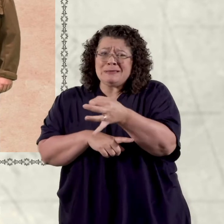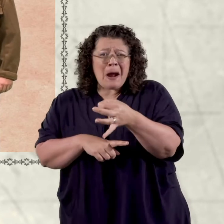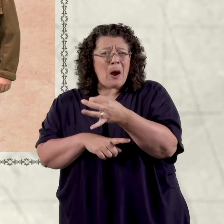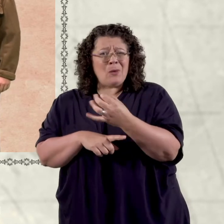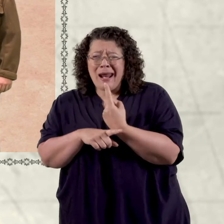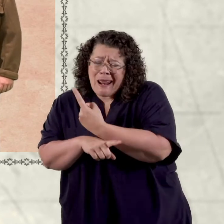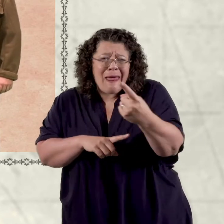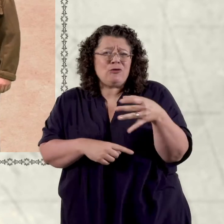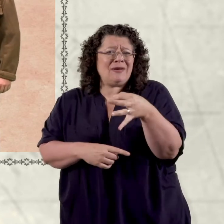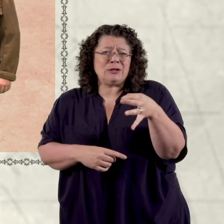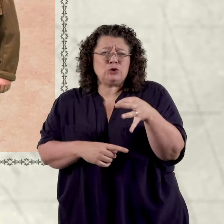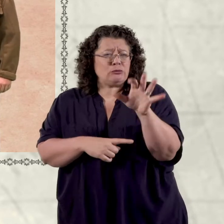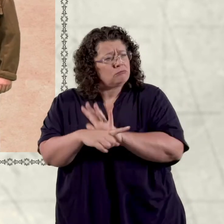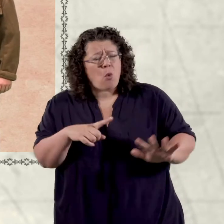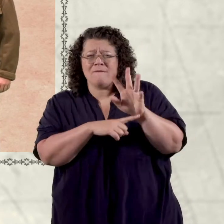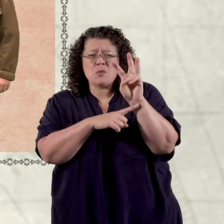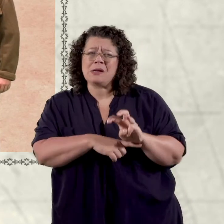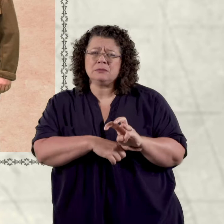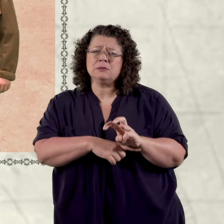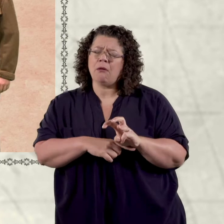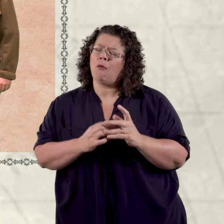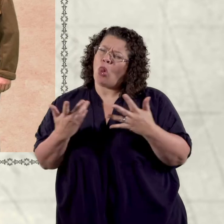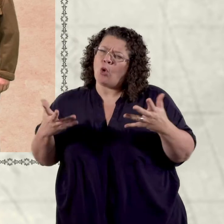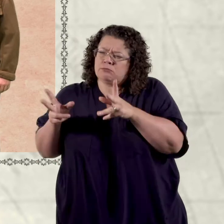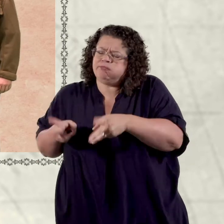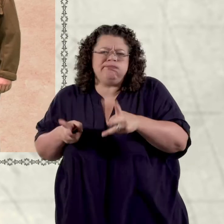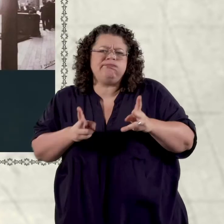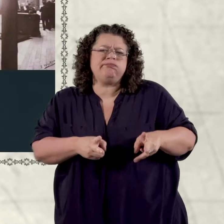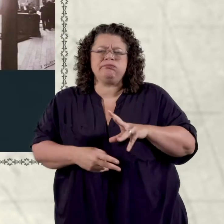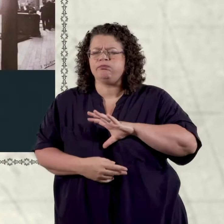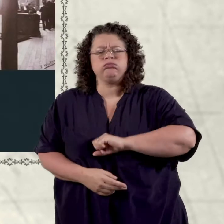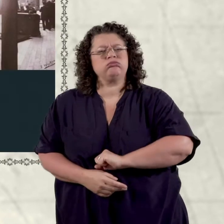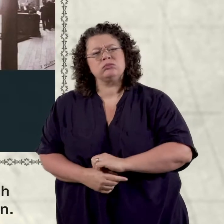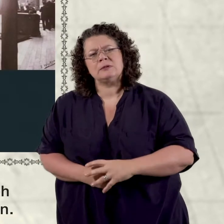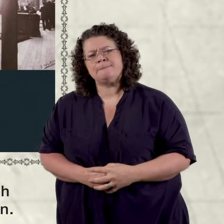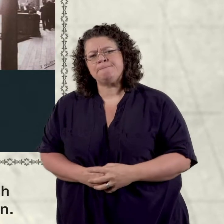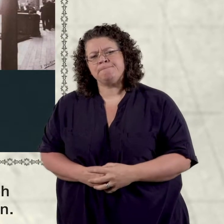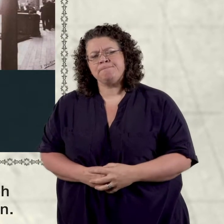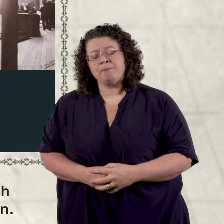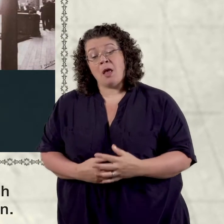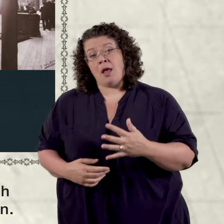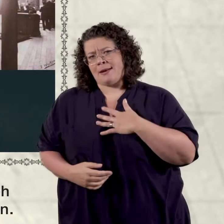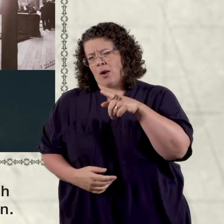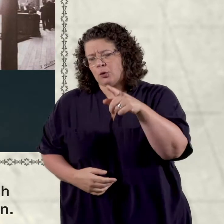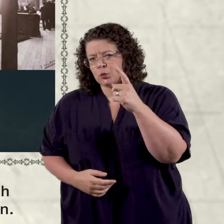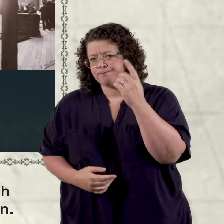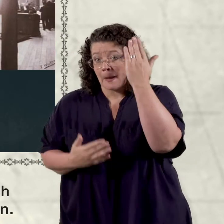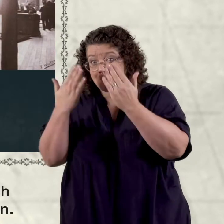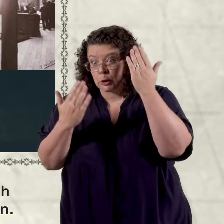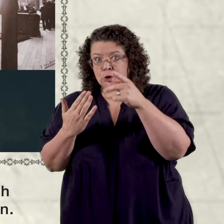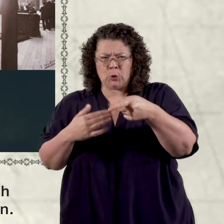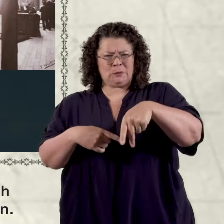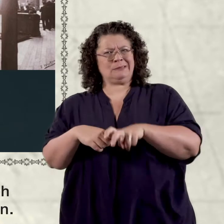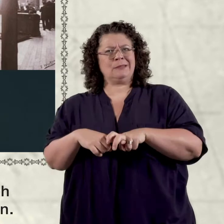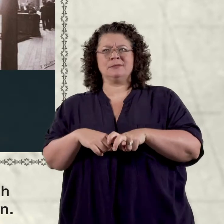Nghymru. Mi o'na golled enfawr. Rwan ta, dwi am i chi ddychmygu eich bod chi'n